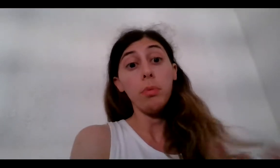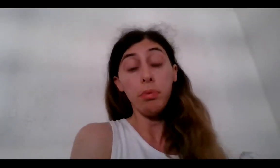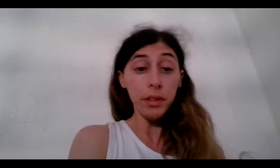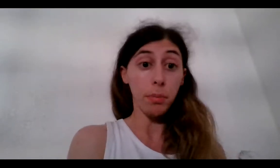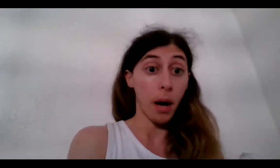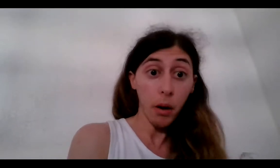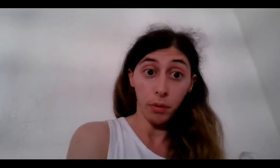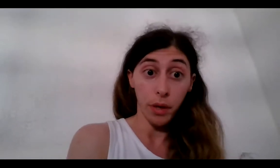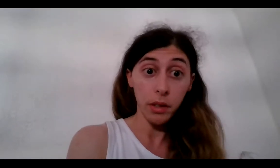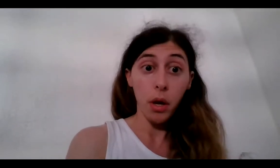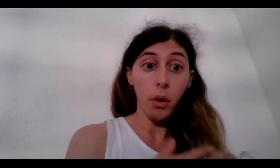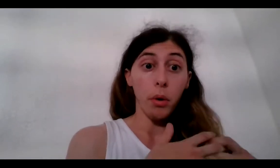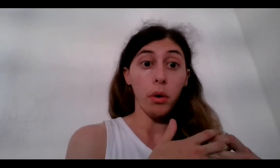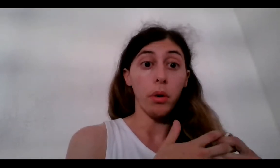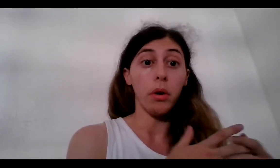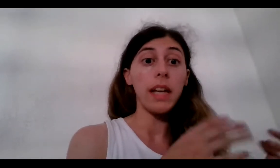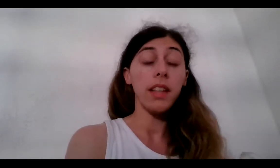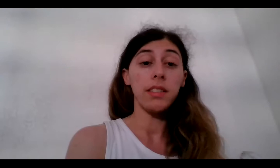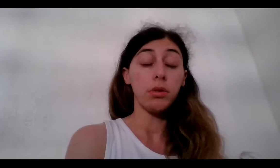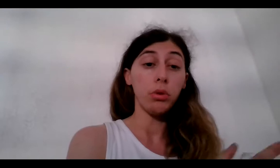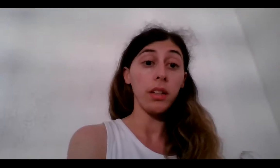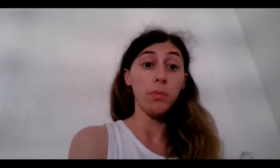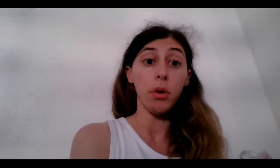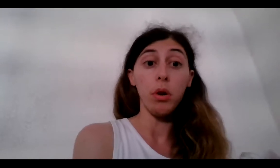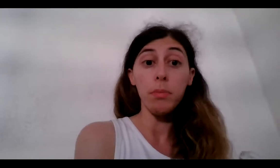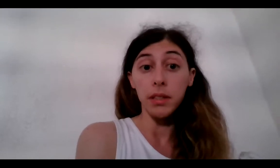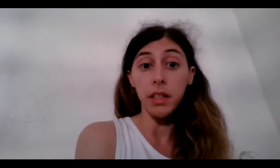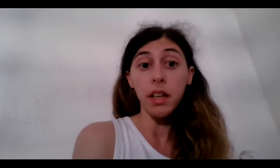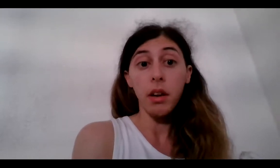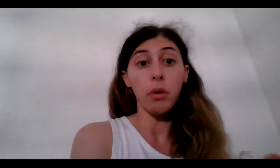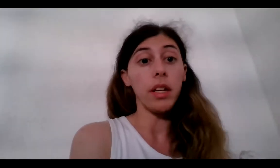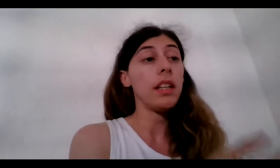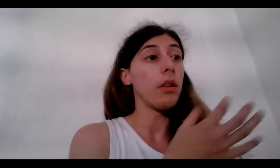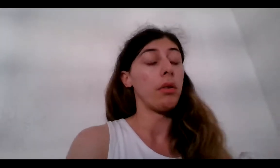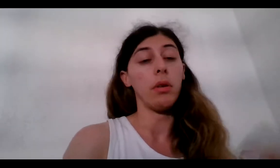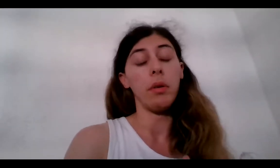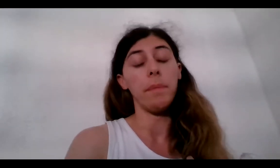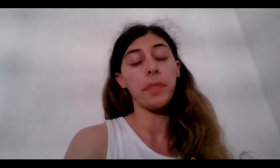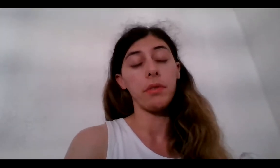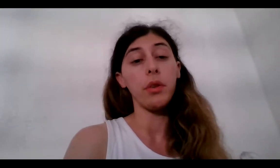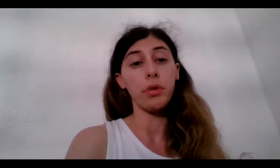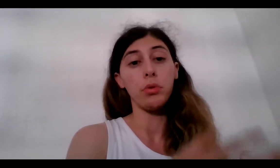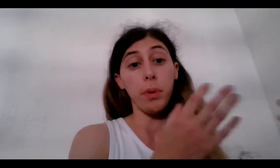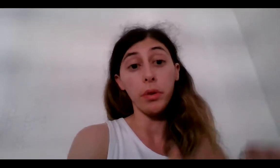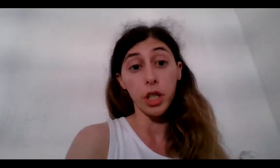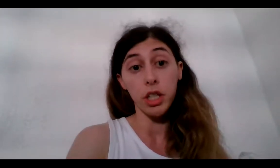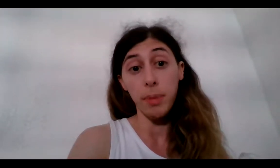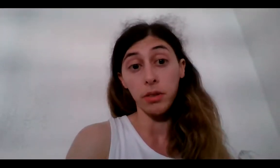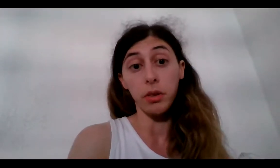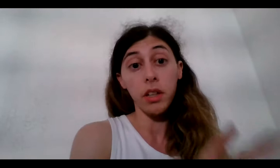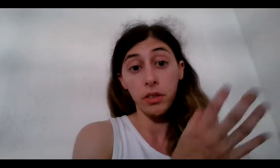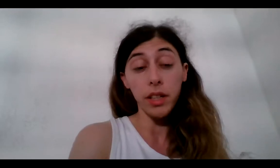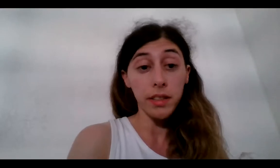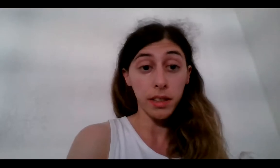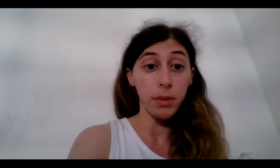qu'ils ne puissent pas, en fait, exercer sereinement leur métier et faire en sorte de prendre en charge les